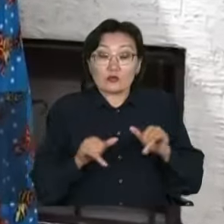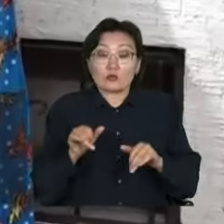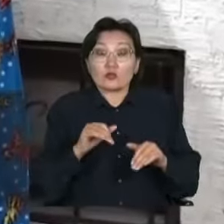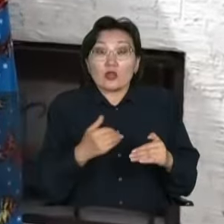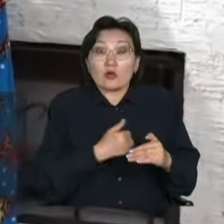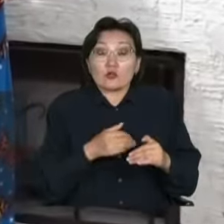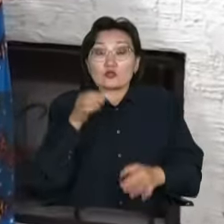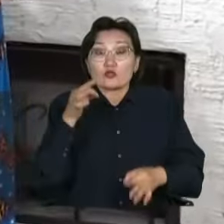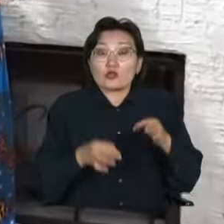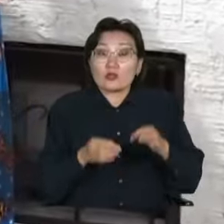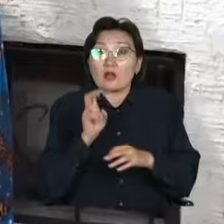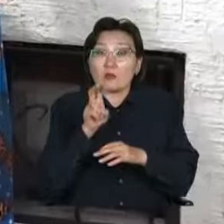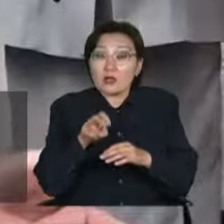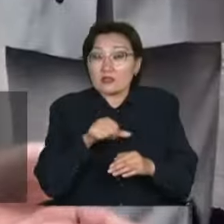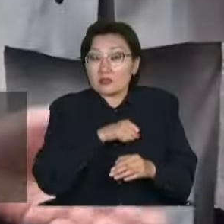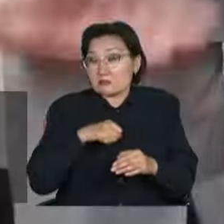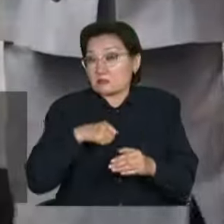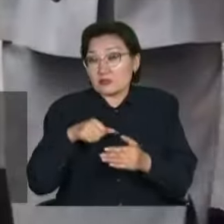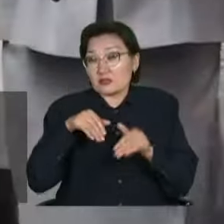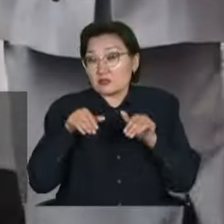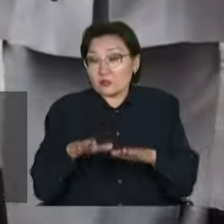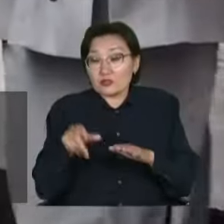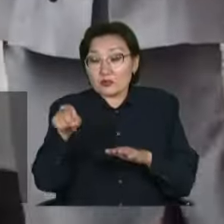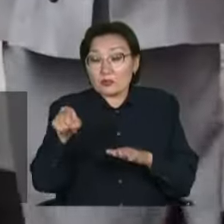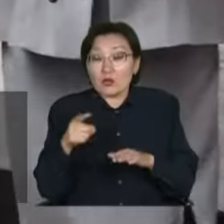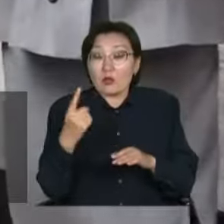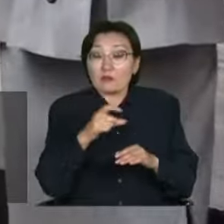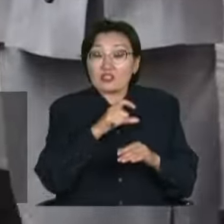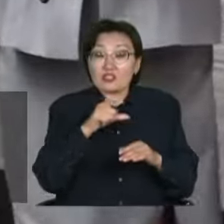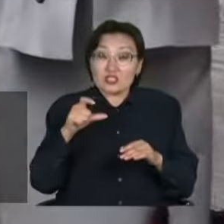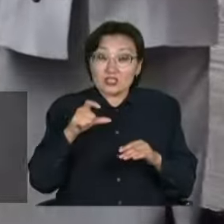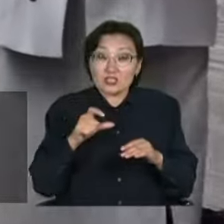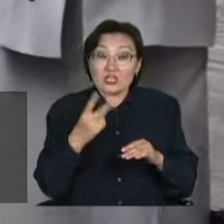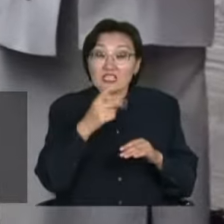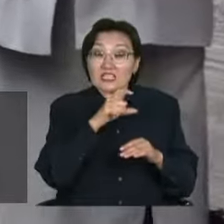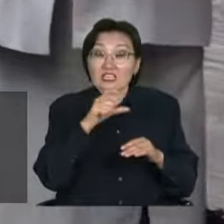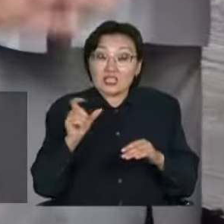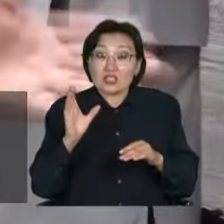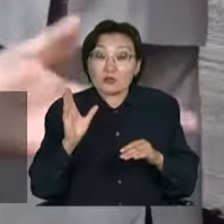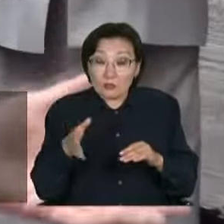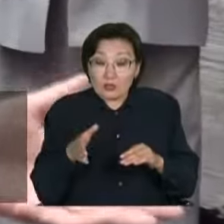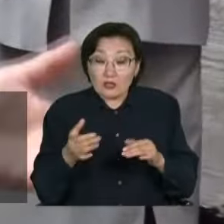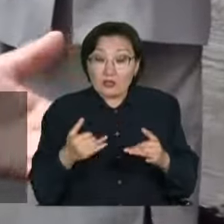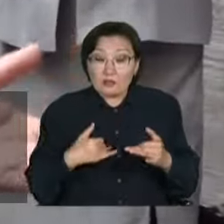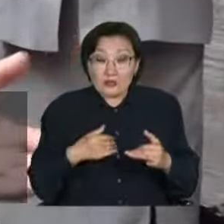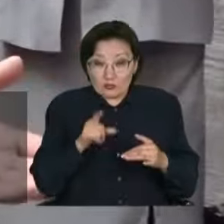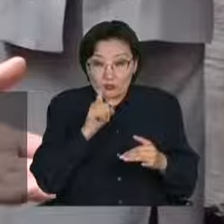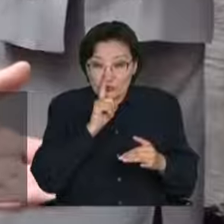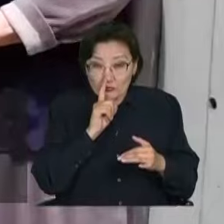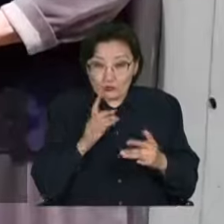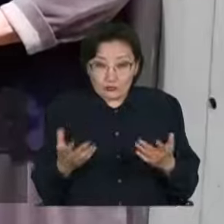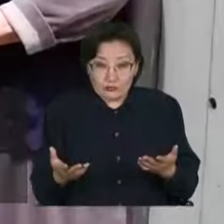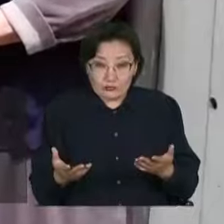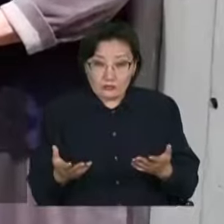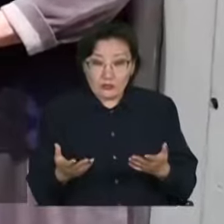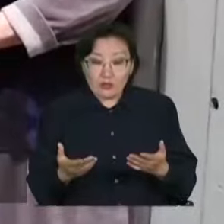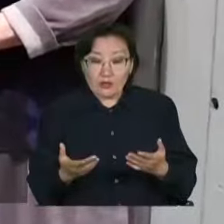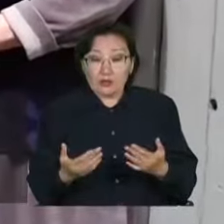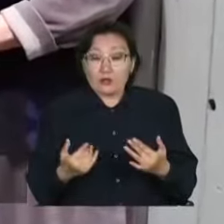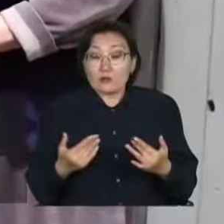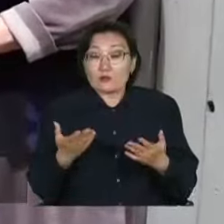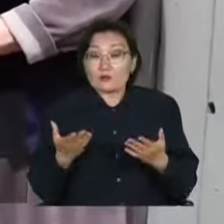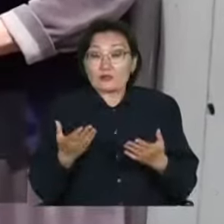Сотқа барасың, қайда барсаң, сояққа бар деді. Мен жерде де бірінші этаж болады, мұнда екі этаж болады деді. Содан біз үндеген жоқпыз оларды. Алдында да